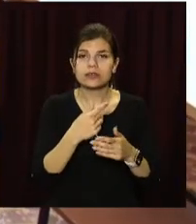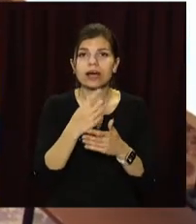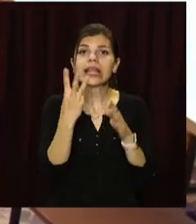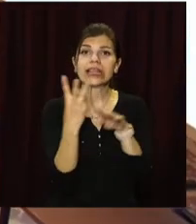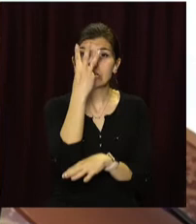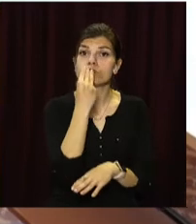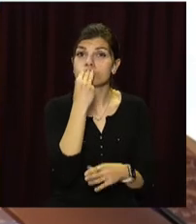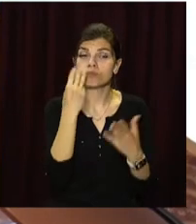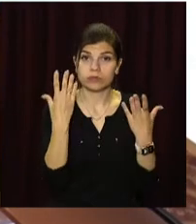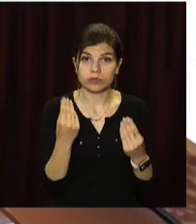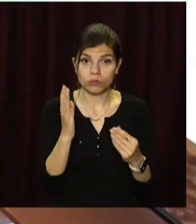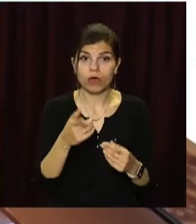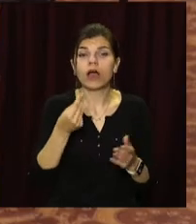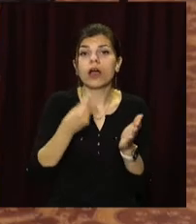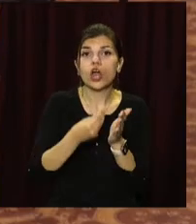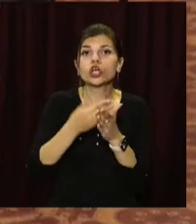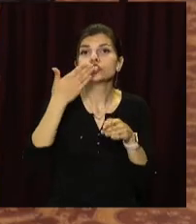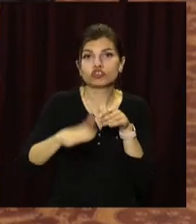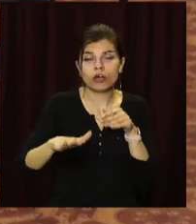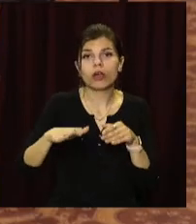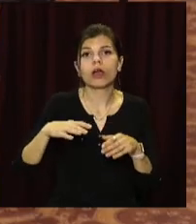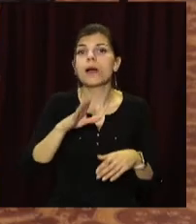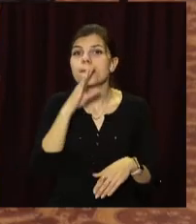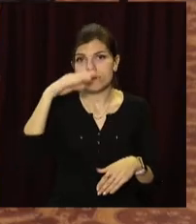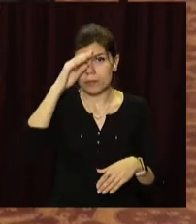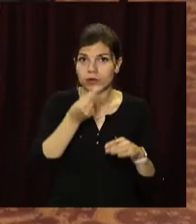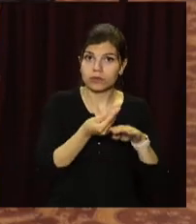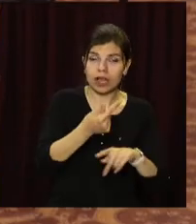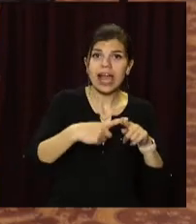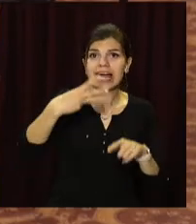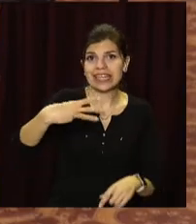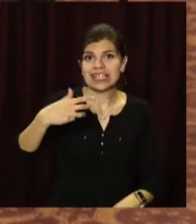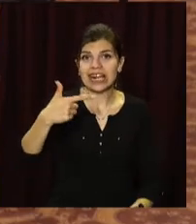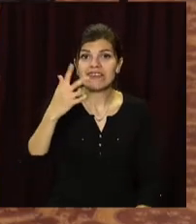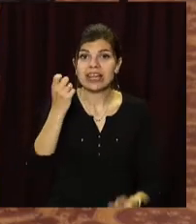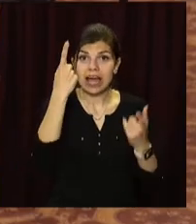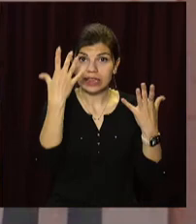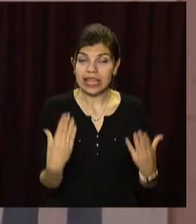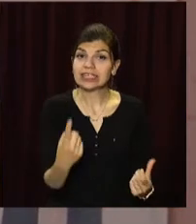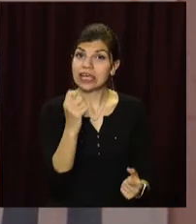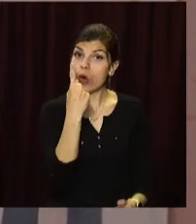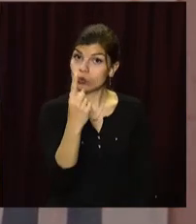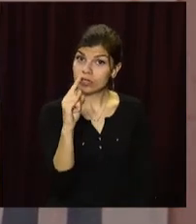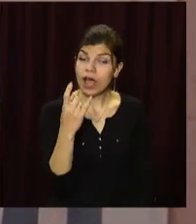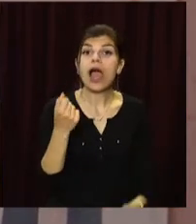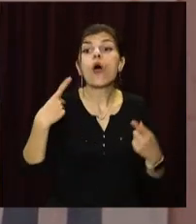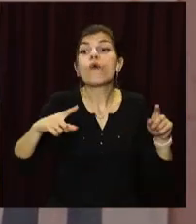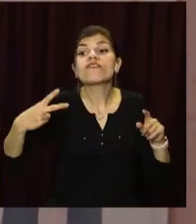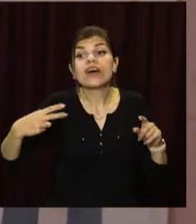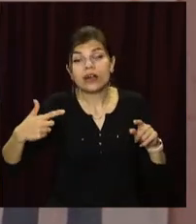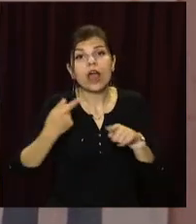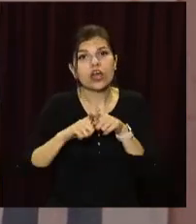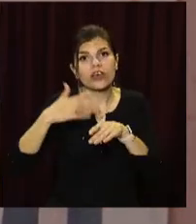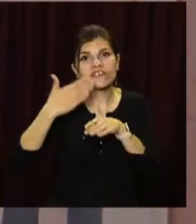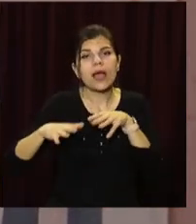триразовим харчуванням. Частину коштів за табір сплачуватимуть батьки. Це 30 гривень на день за дитину, а ось іншу 20 гривень